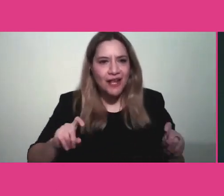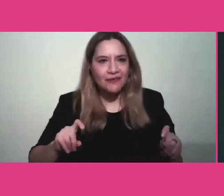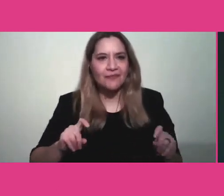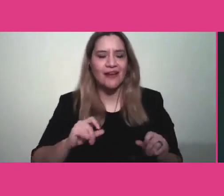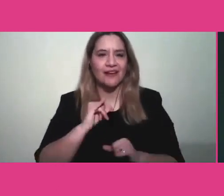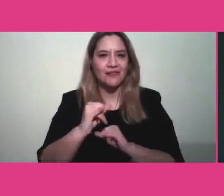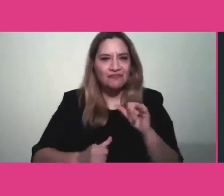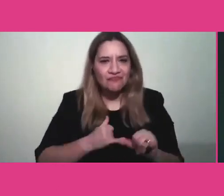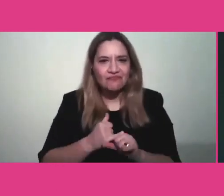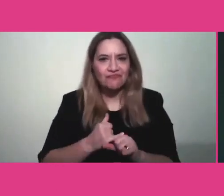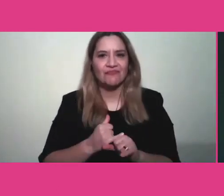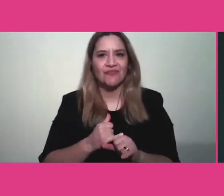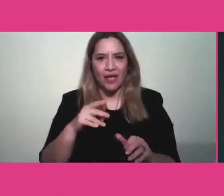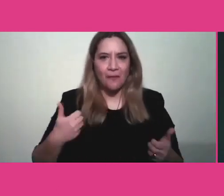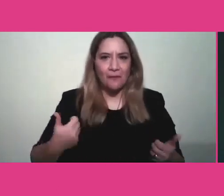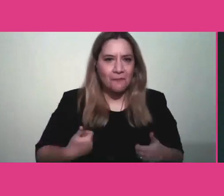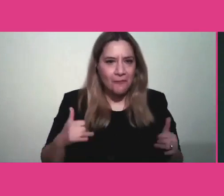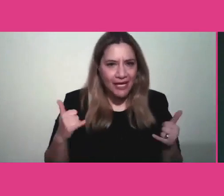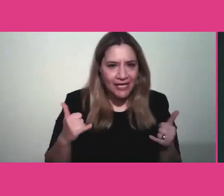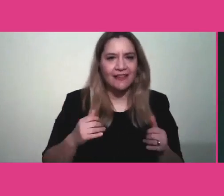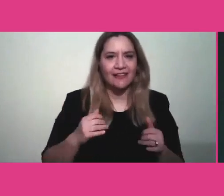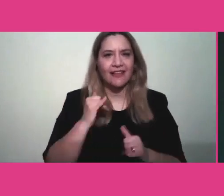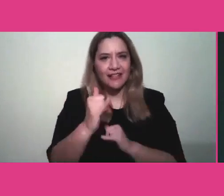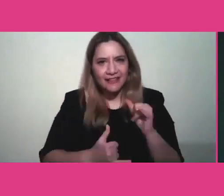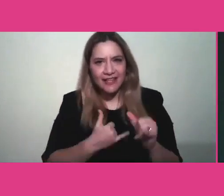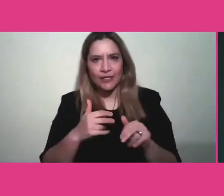αυτό το παιχνίδια.